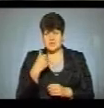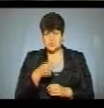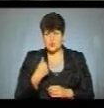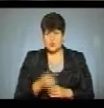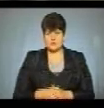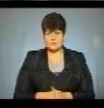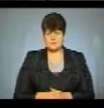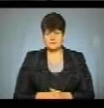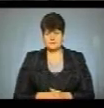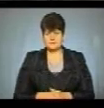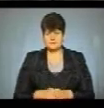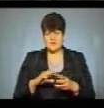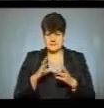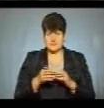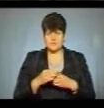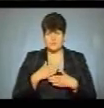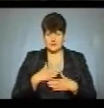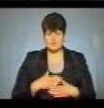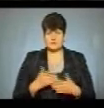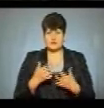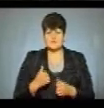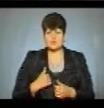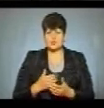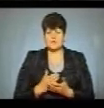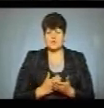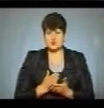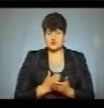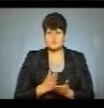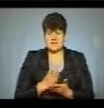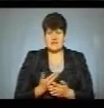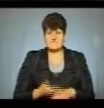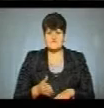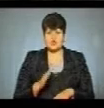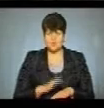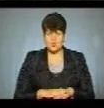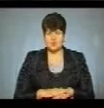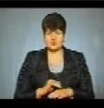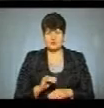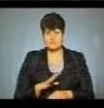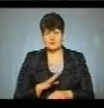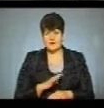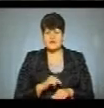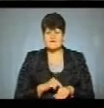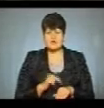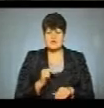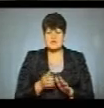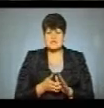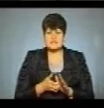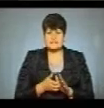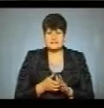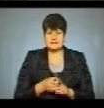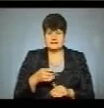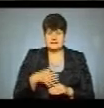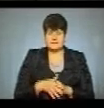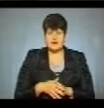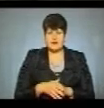року. Загалом приємно, оскільки військова служба вона є важкою і іноді може відчуватися, що недооціненою. Ця відзнака